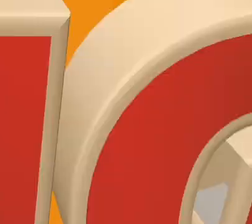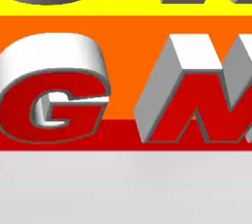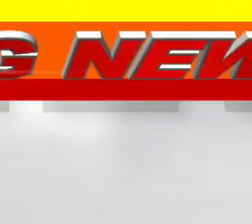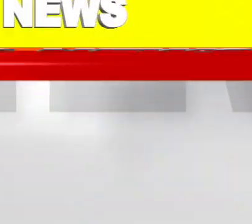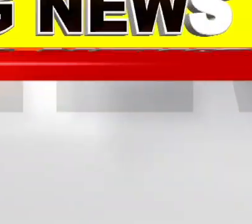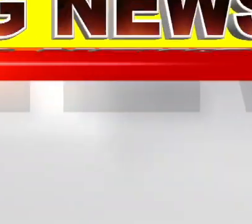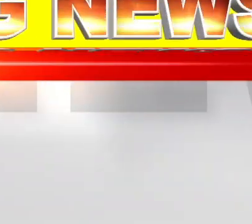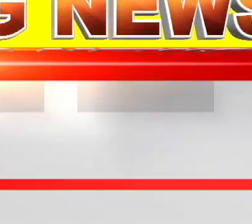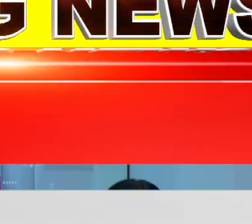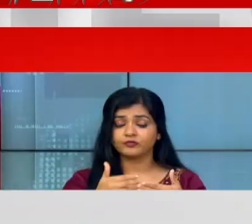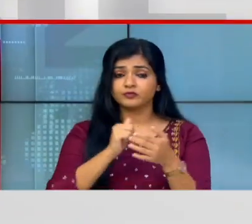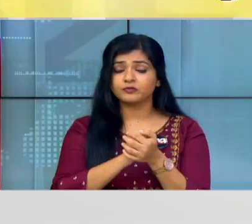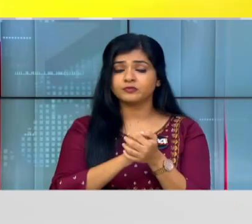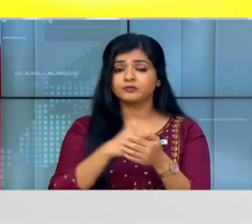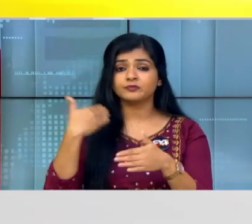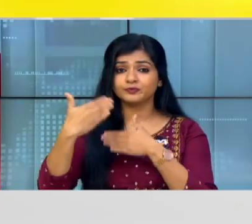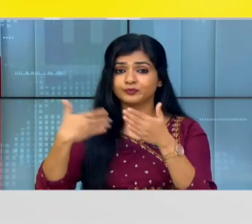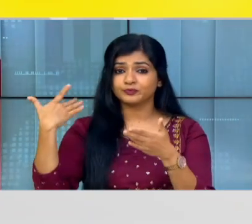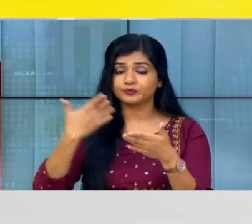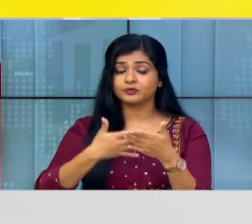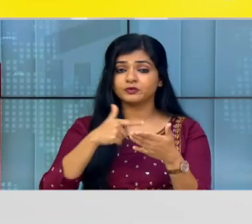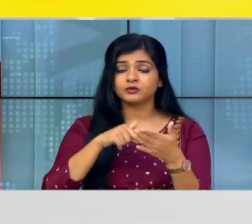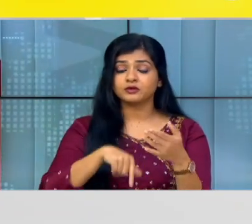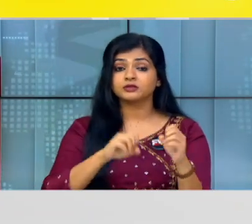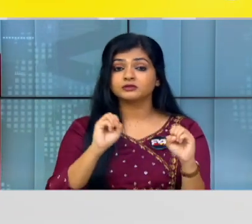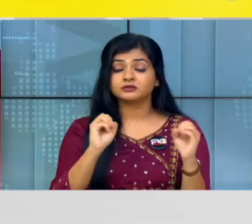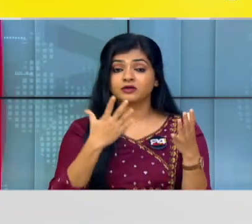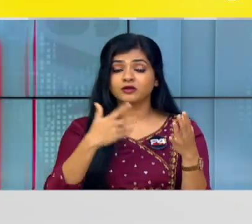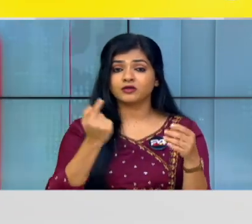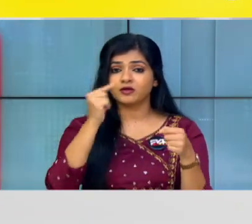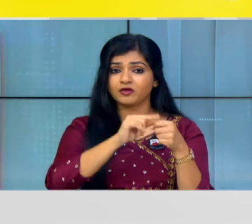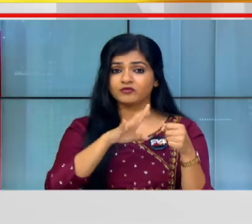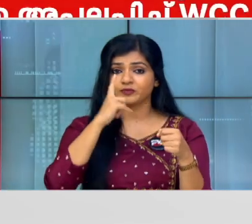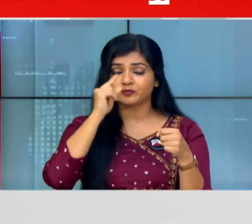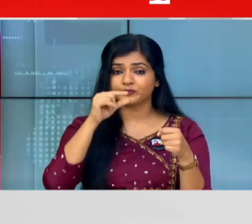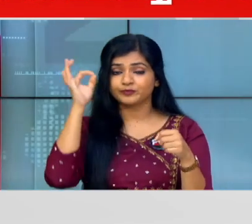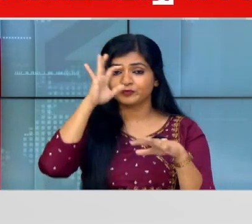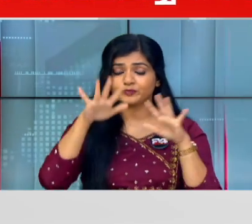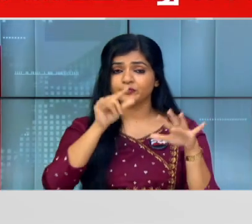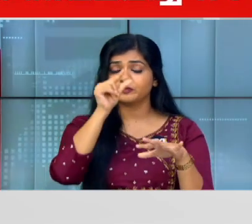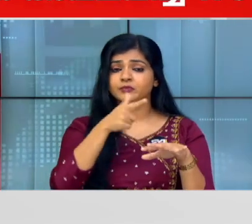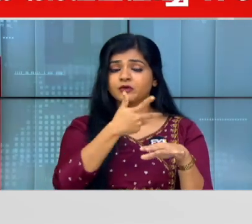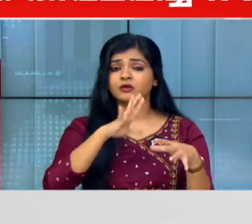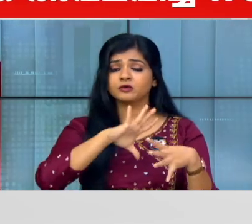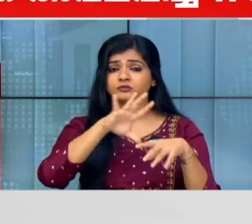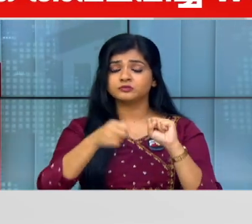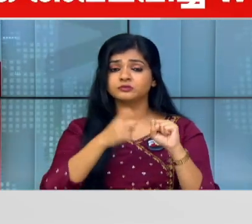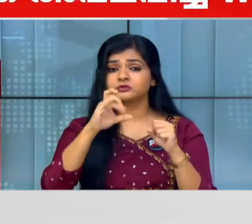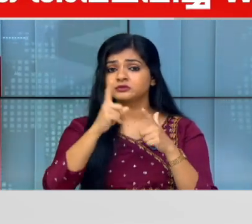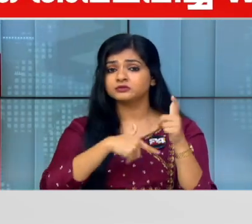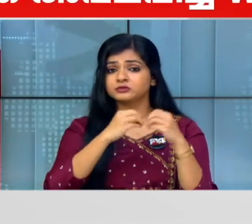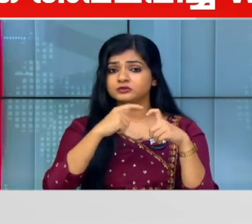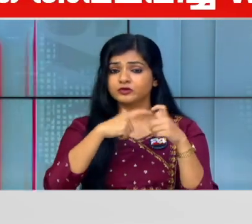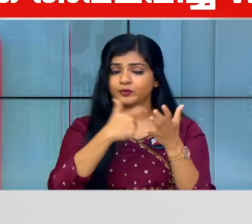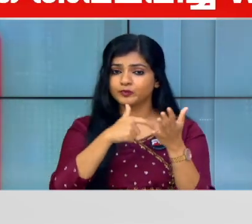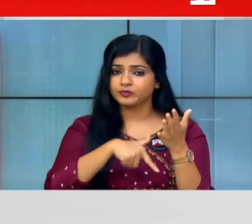വന്നതിന് ശേഷവും ഉള്ള ദിവസങ്ങളിൽ ഇതിന്റെ സ്ഥാപക അംഗമായ ഒരു നടിക്കെതിരെ നടക്കുന്ന സൈബർ ആക്രമണങ്ങളിലാണ് ഇപ്പോൾ